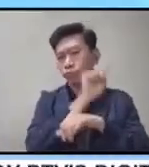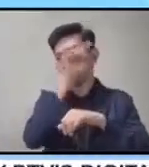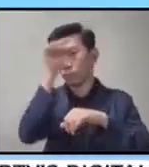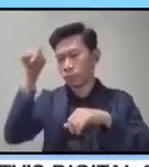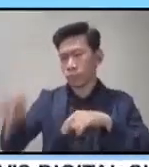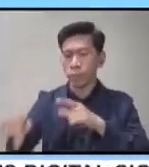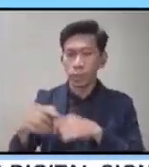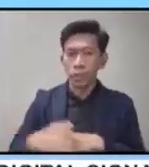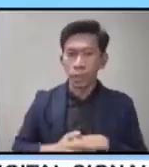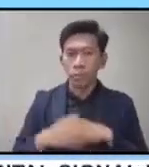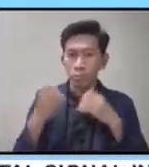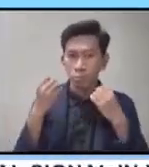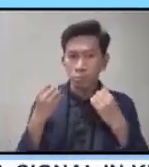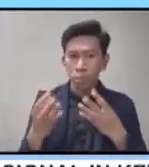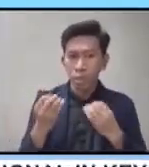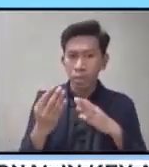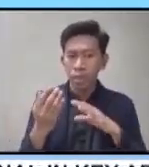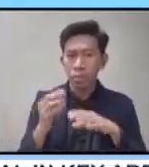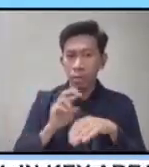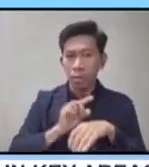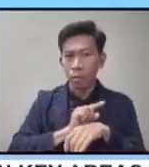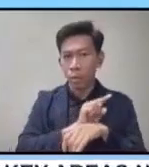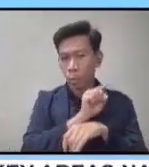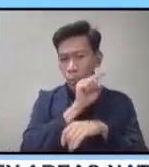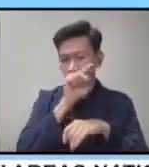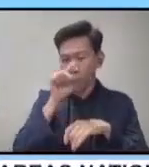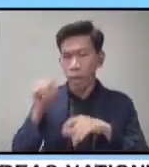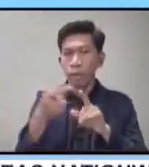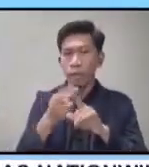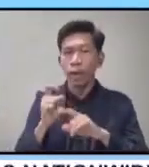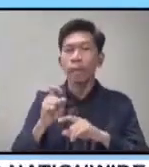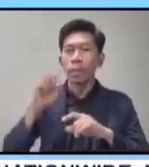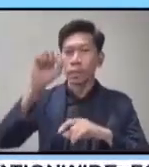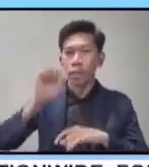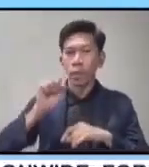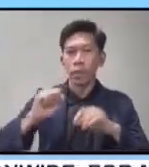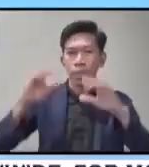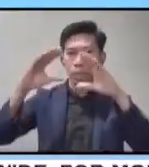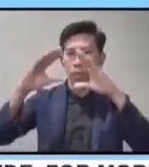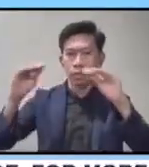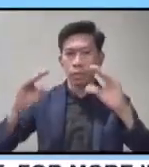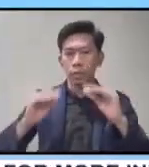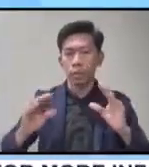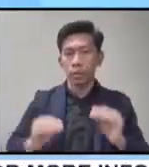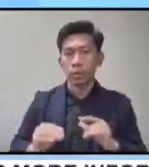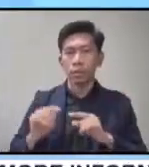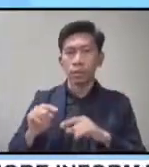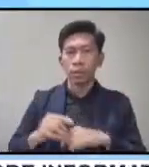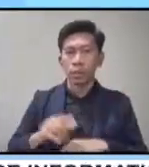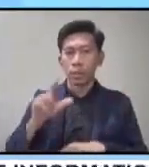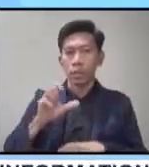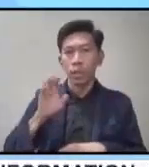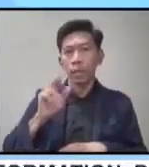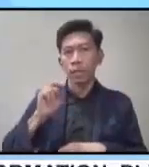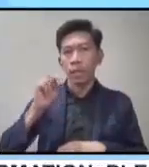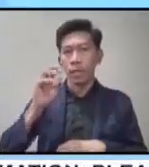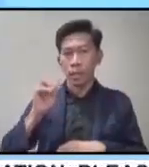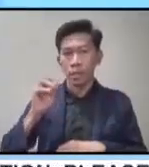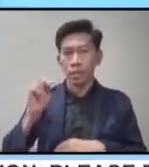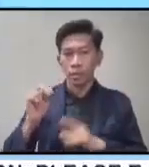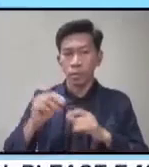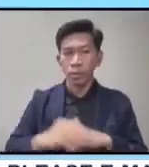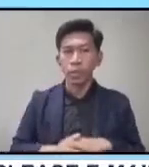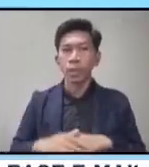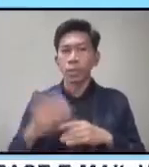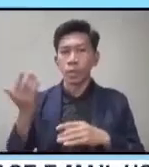mula sa Southern Lebanon. Samantala, dumating na ang unang batch ng mga armas na ipinadala ng Amerika sa Israel.